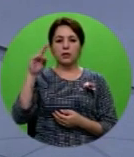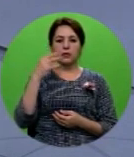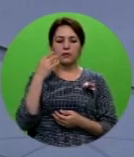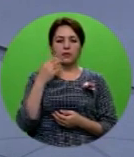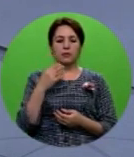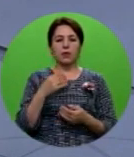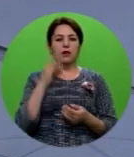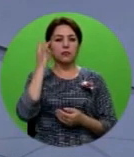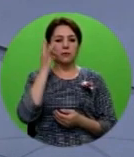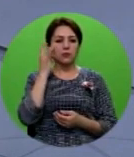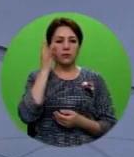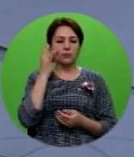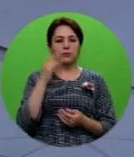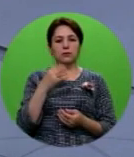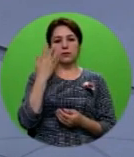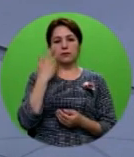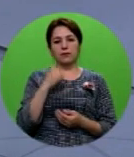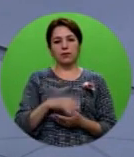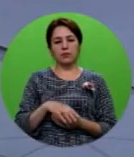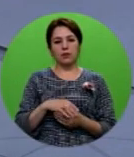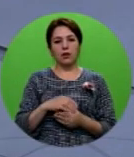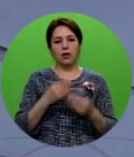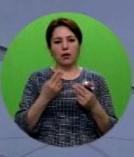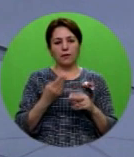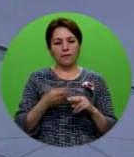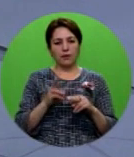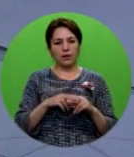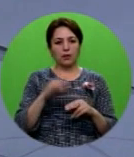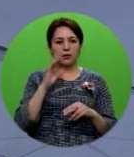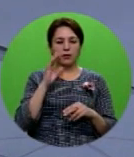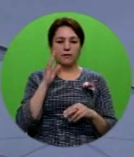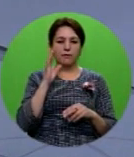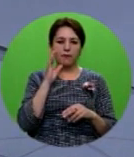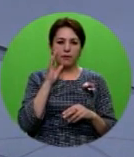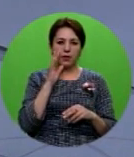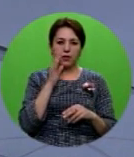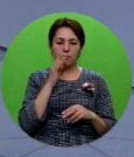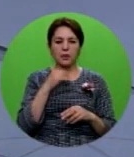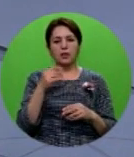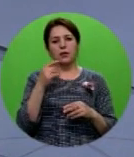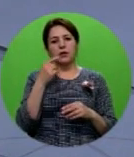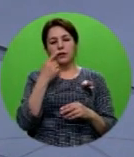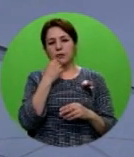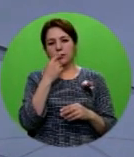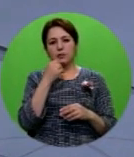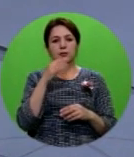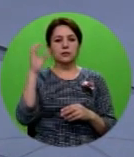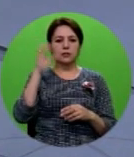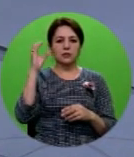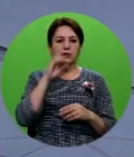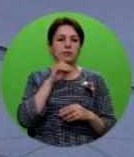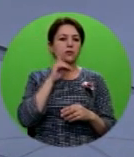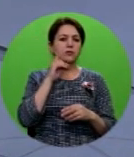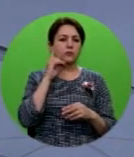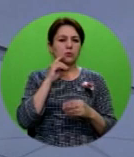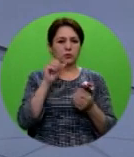элементы. В этот момент, да, подсохли у нас красный цвет, зеленый, синий, поэтому мы